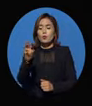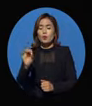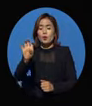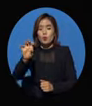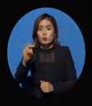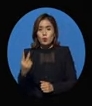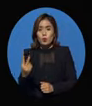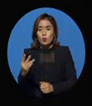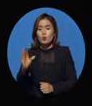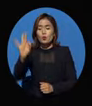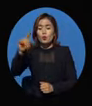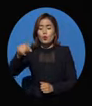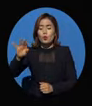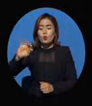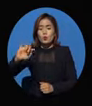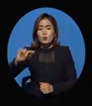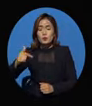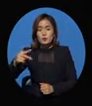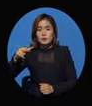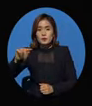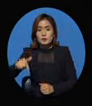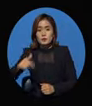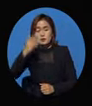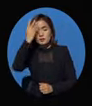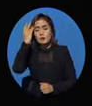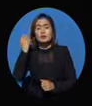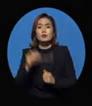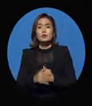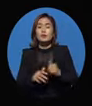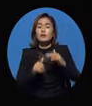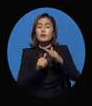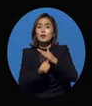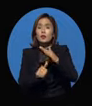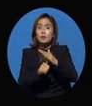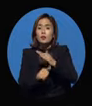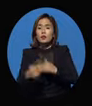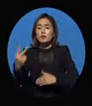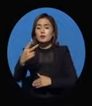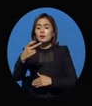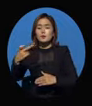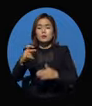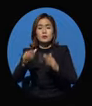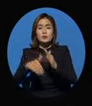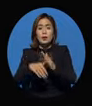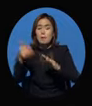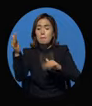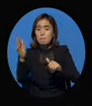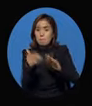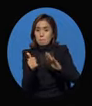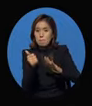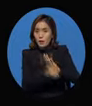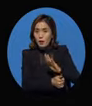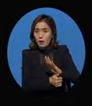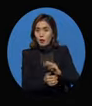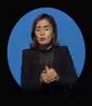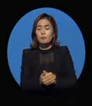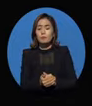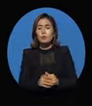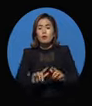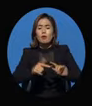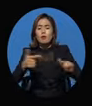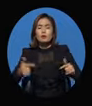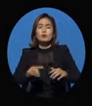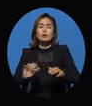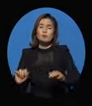의원 15 님이 선대 법무 에 상황실장 등을 맡았던 2012년 대선은 패배 했습니까 여러가지